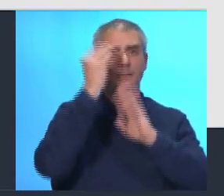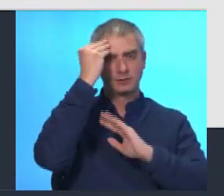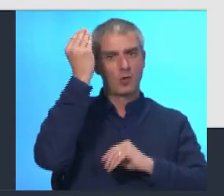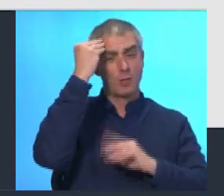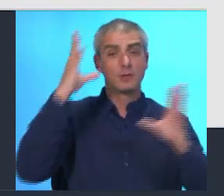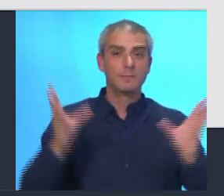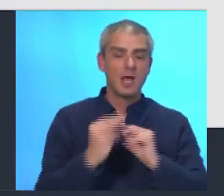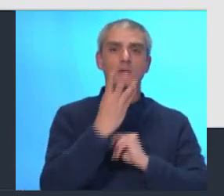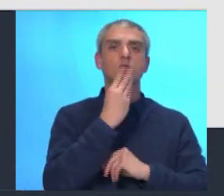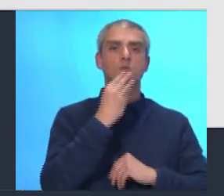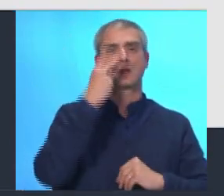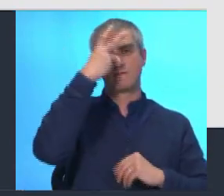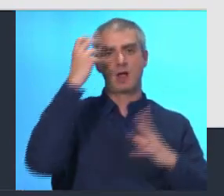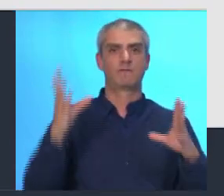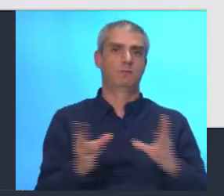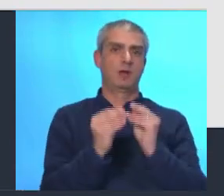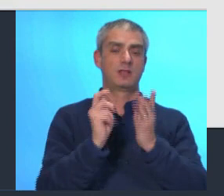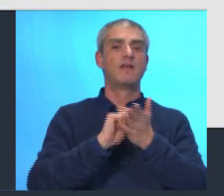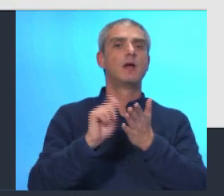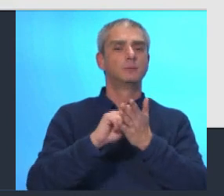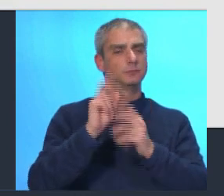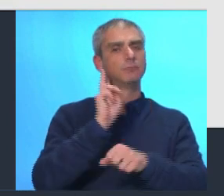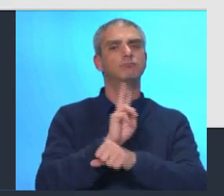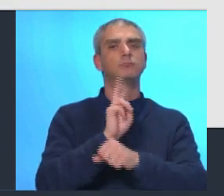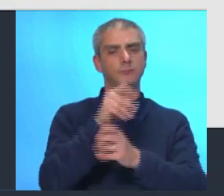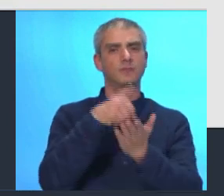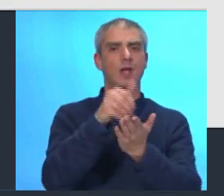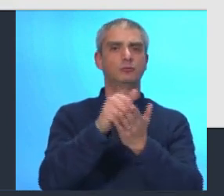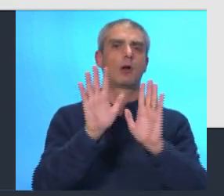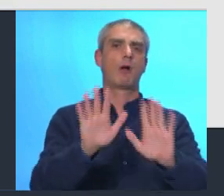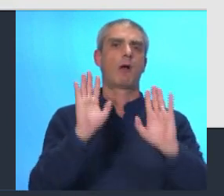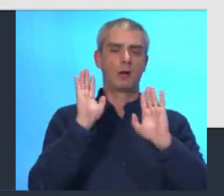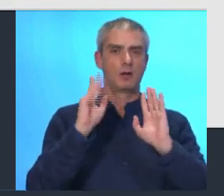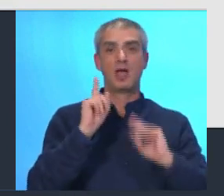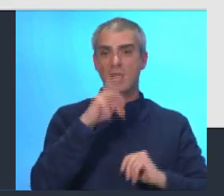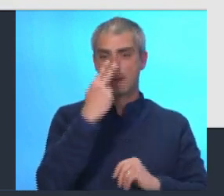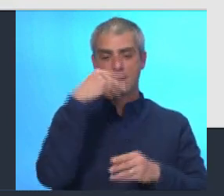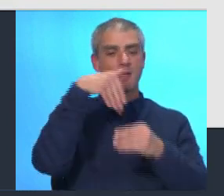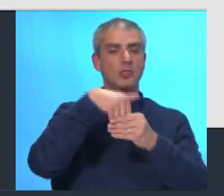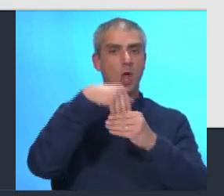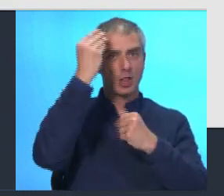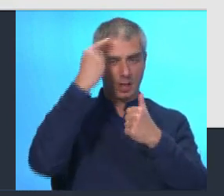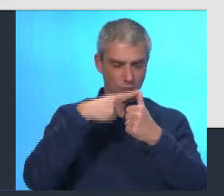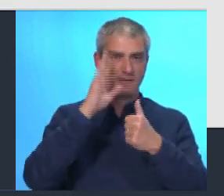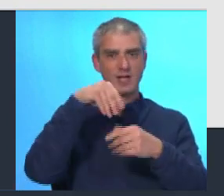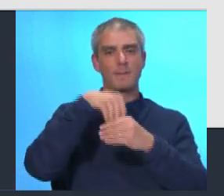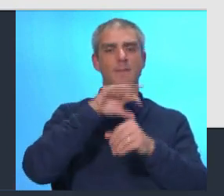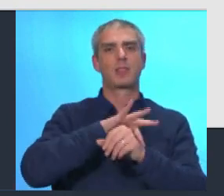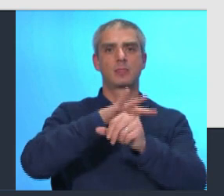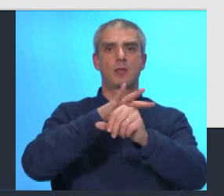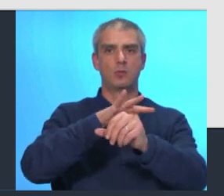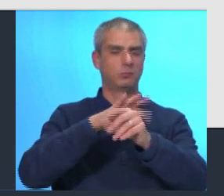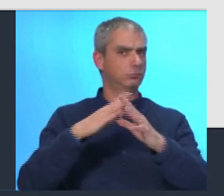יחד יהודים וערבים, והמשרד עומד על כך שהוא יימשך כך, הן מבחינת התכנים, הן מבחינה ניהולית.